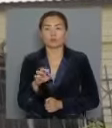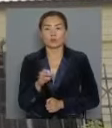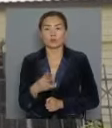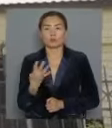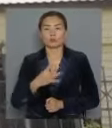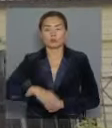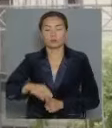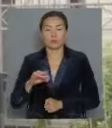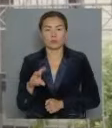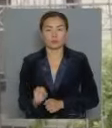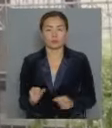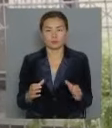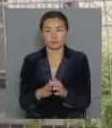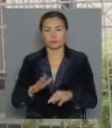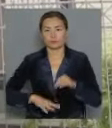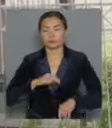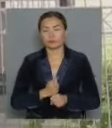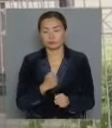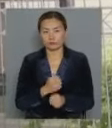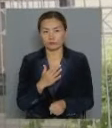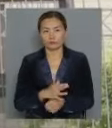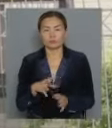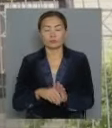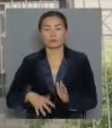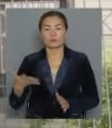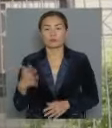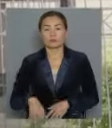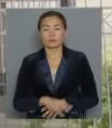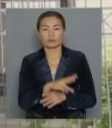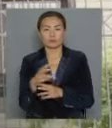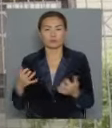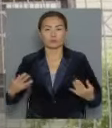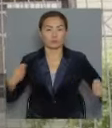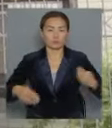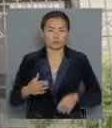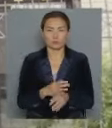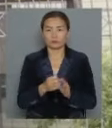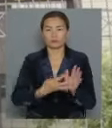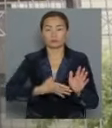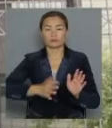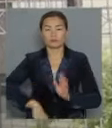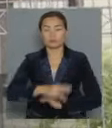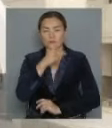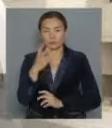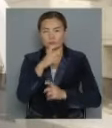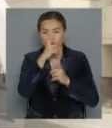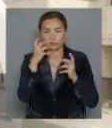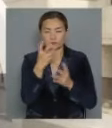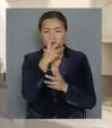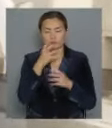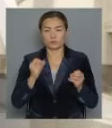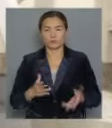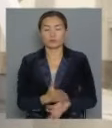4-4 тонналық өрт сөндіру комплексі бар. Сондай-ақ 5 дана өртке киетін киім, 19 дана уланудан қорғайтын құрылғы